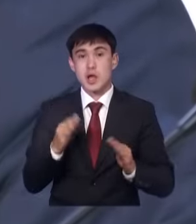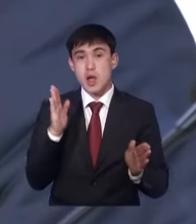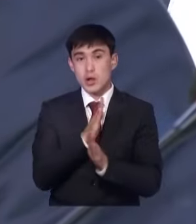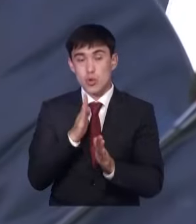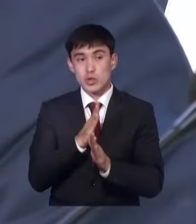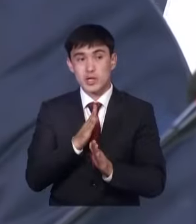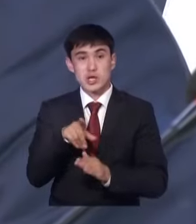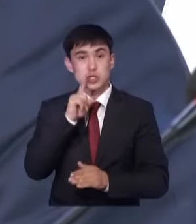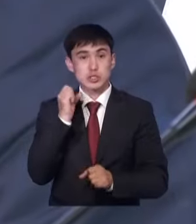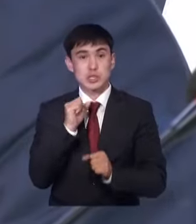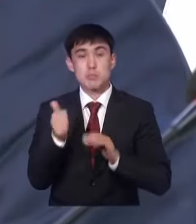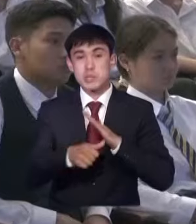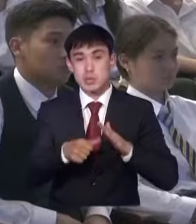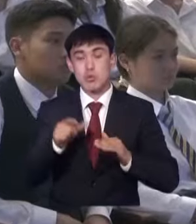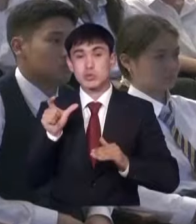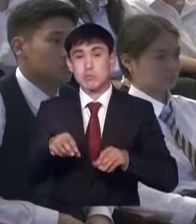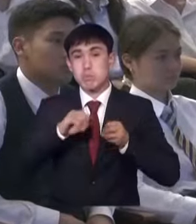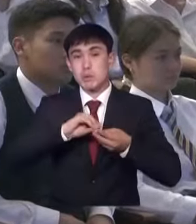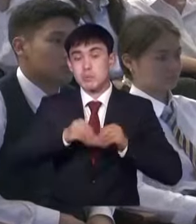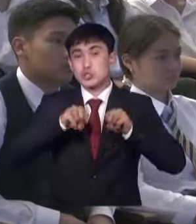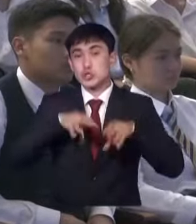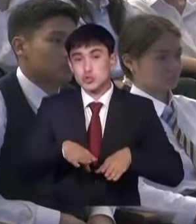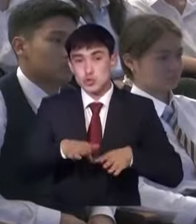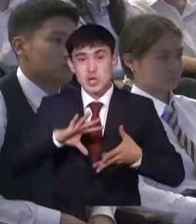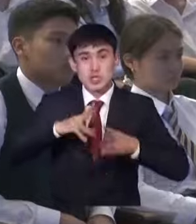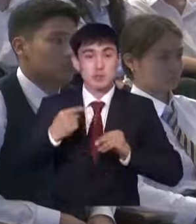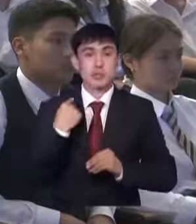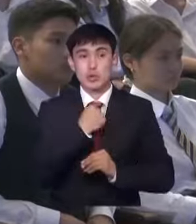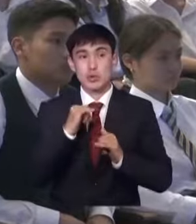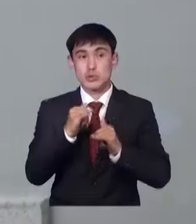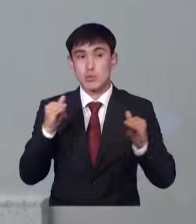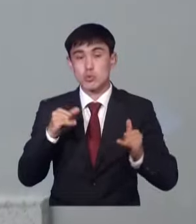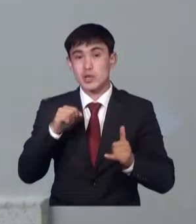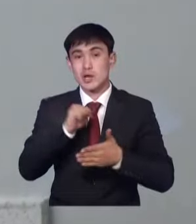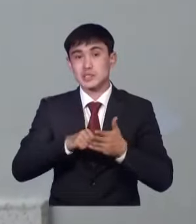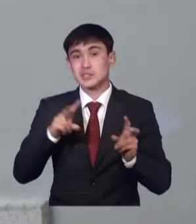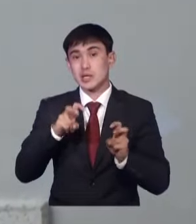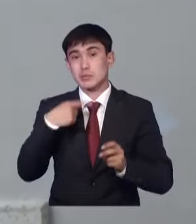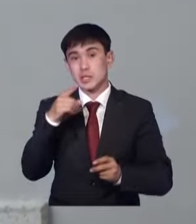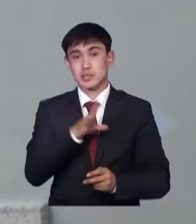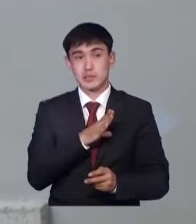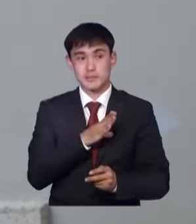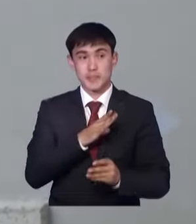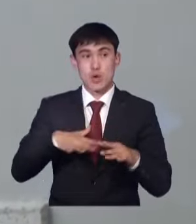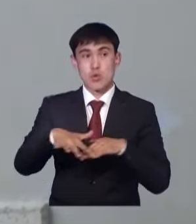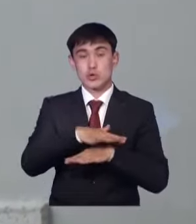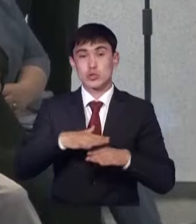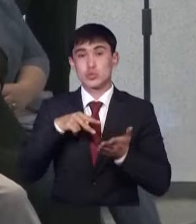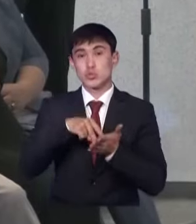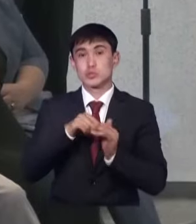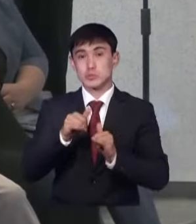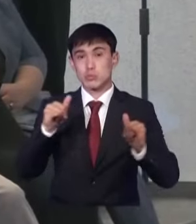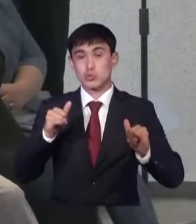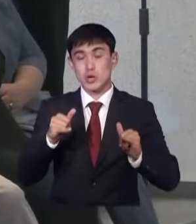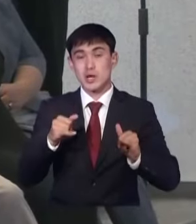экологияға, жастар жұмыссыздығы проблемасын шешу жолдарына, жалпы Талдықорғанның дамуына қатысты тақырыптарды көтерді. Өңірдегі туризмді